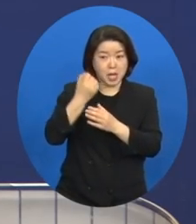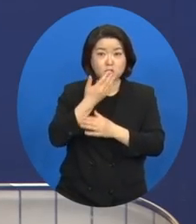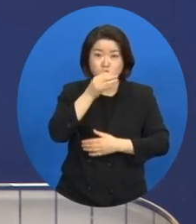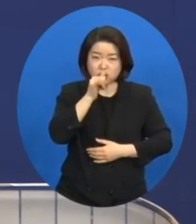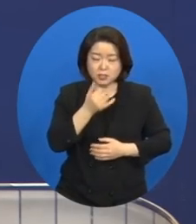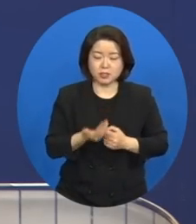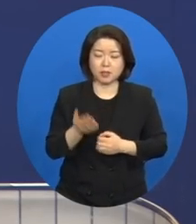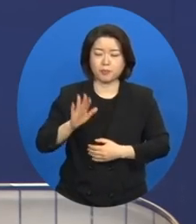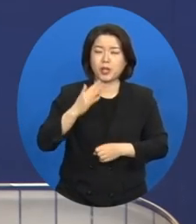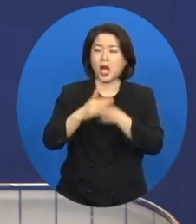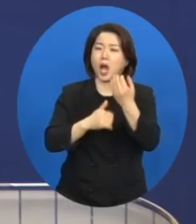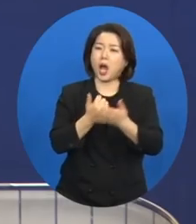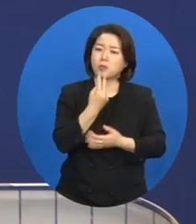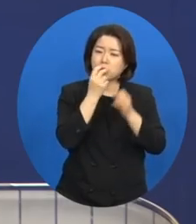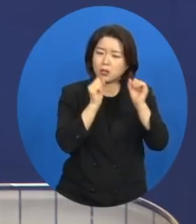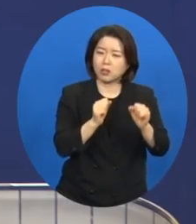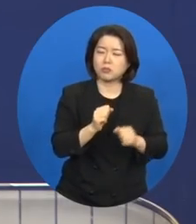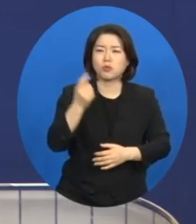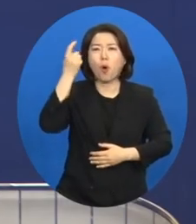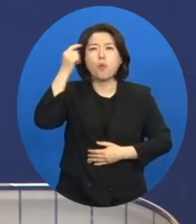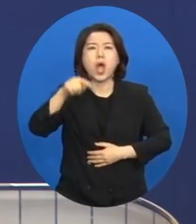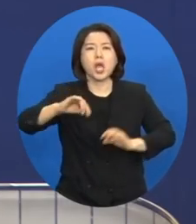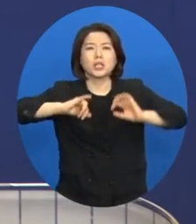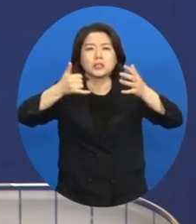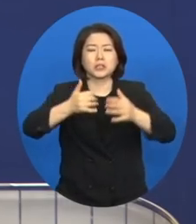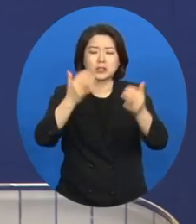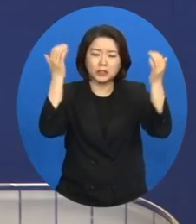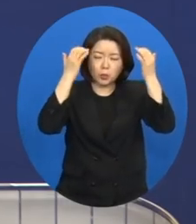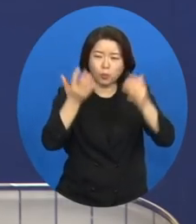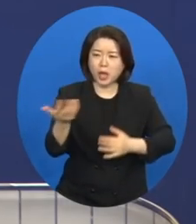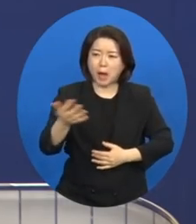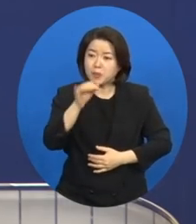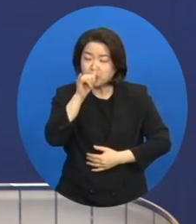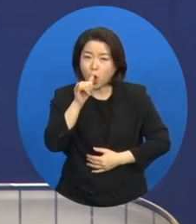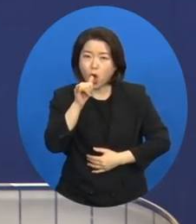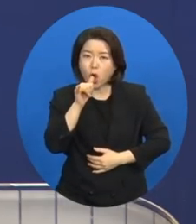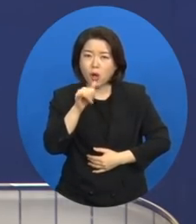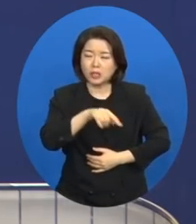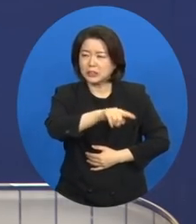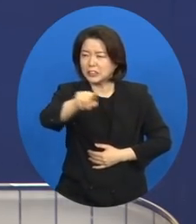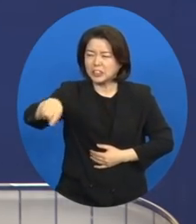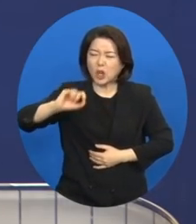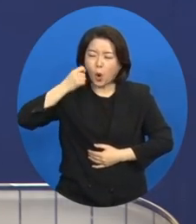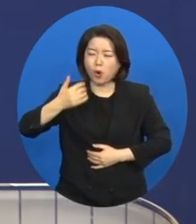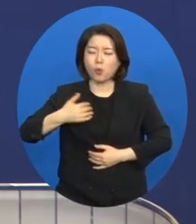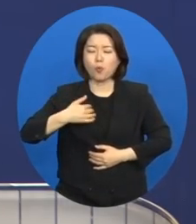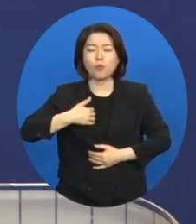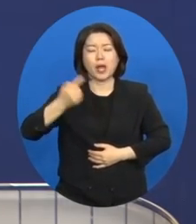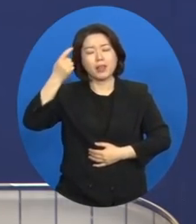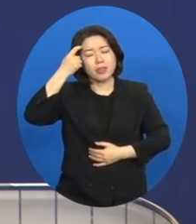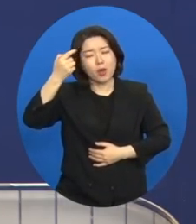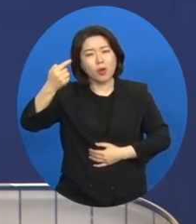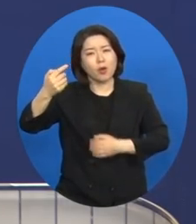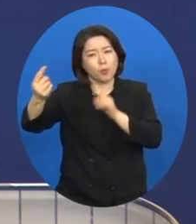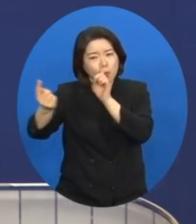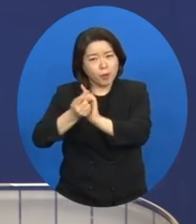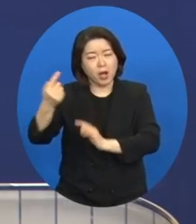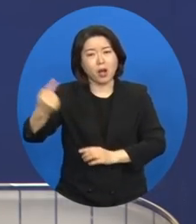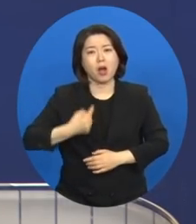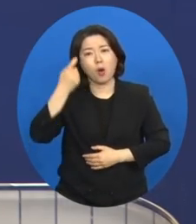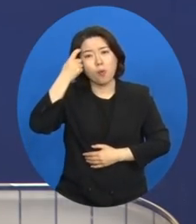하나님이 살아계시다면 어떻게 이 세상에 이렇게 고난과 아픔이 있을 수 있느냐, 이런 어려움이 나에게 일어날 수 있느냐 라는